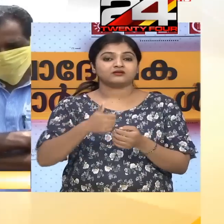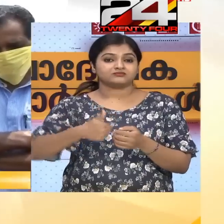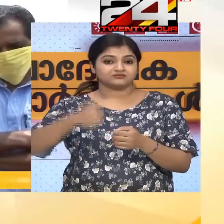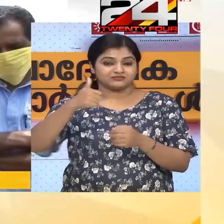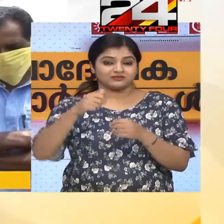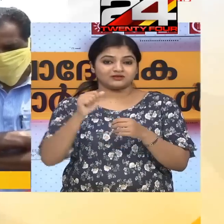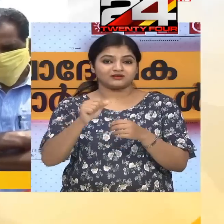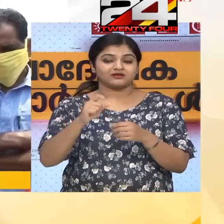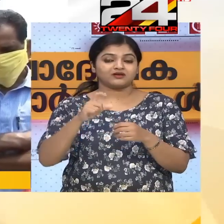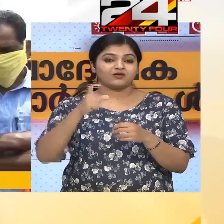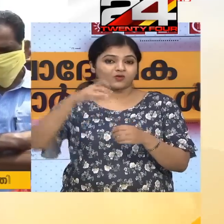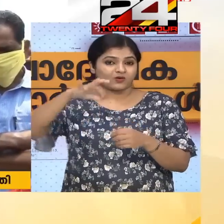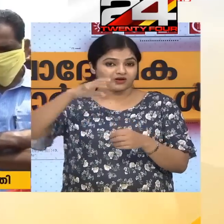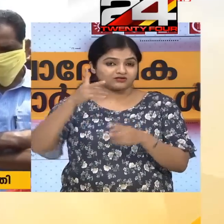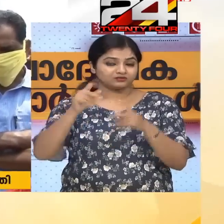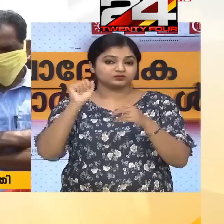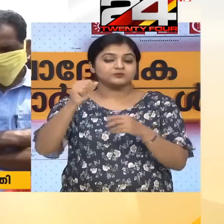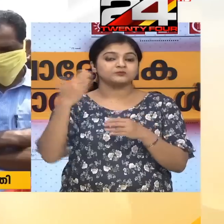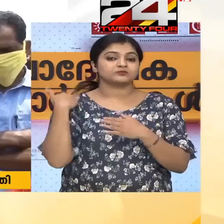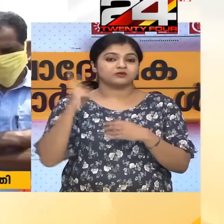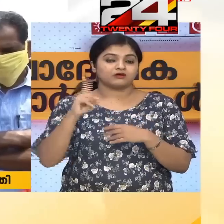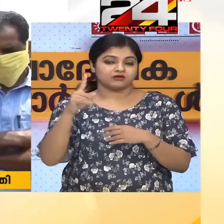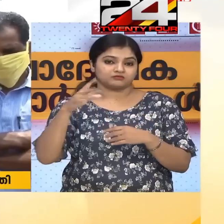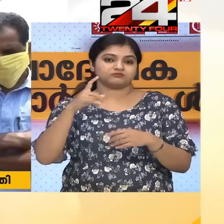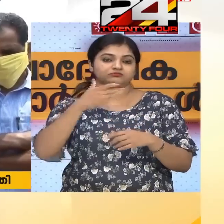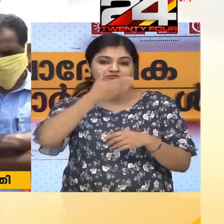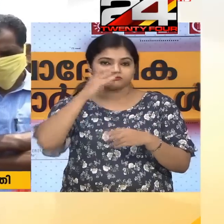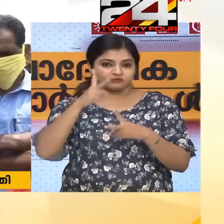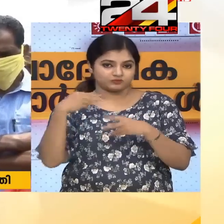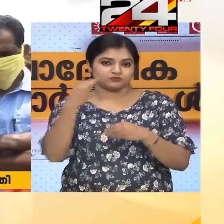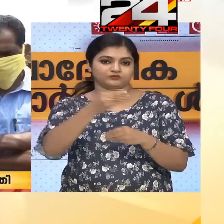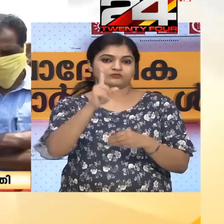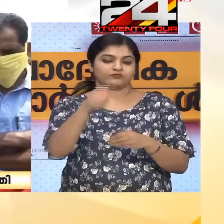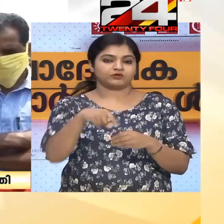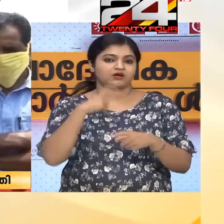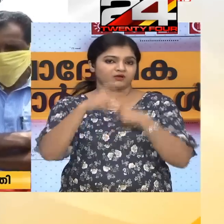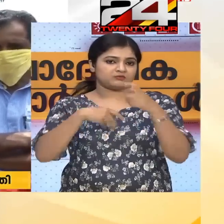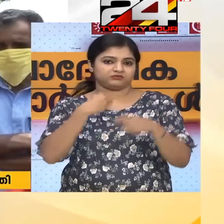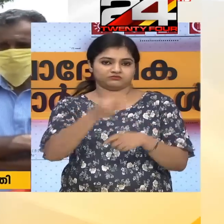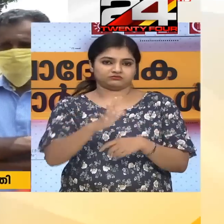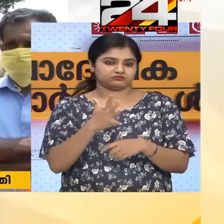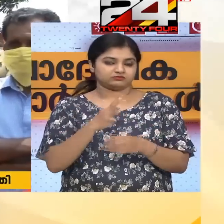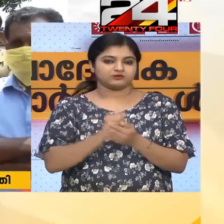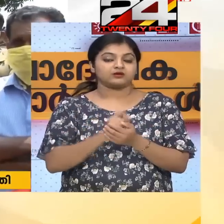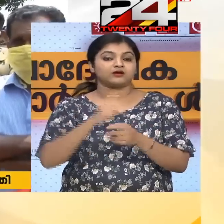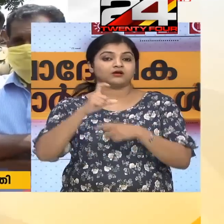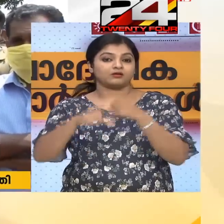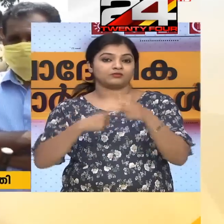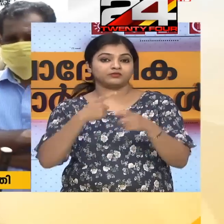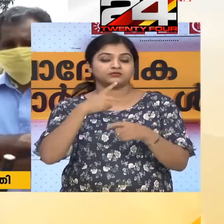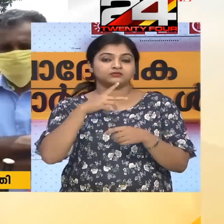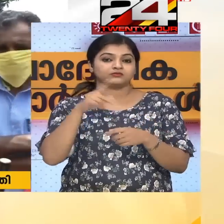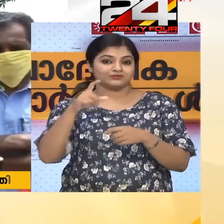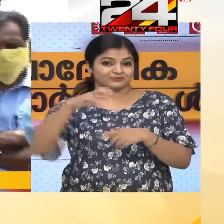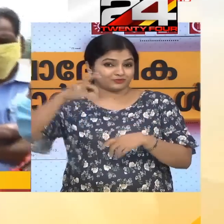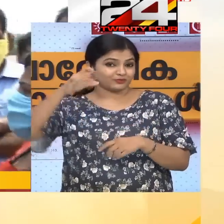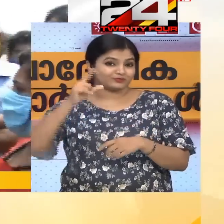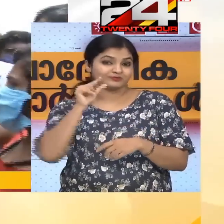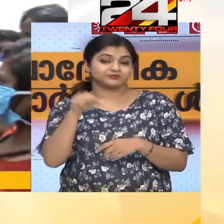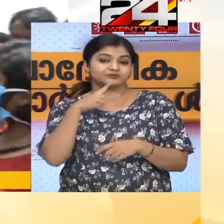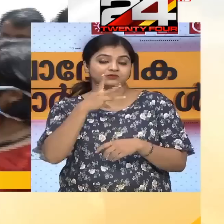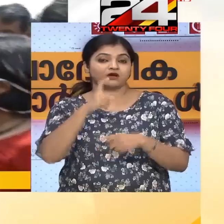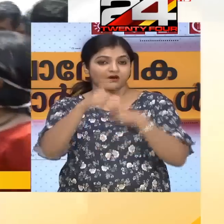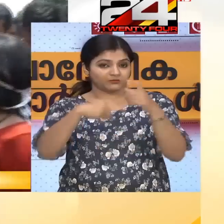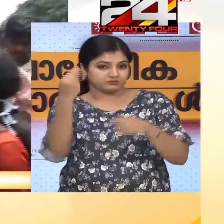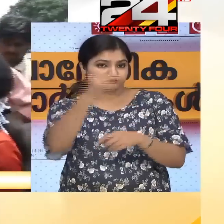തരുന്നതാണ്, കമ്പനിയല്ല അതിന് വേണ്ടത്. കോൺട്രാക്ടർമാരും ഡീലർമാരും ചോദിക്കുമ്പോൾ അത് കമ്പനി തരേണ്ടതാണ്, ഞങ്ങളല്ല അതിന്റെ ഉത്തരവാദി. ഇപ്പോൾ ഇവിടെ ആണെങ്കിൽ പോലും ആളുകൾ കൂട്ടം